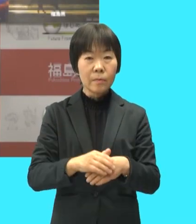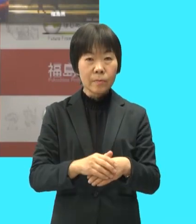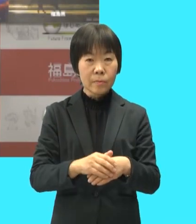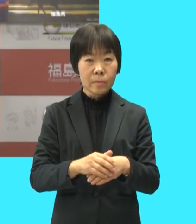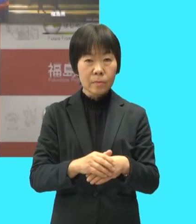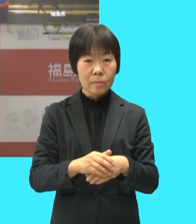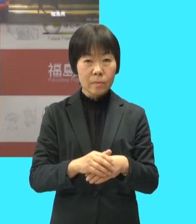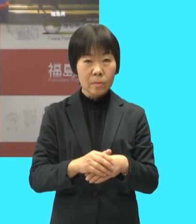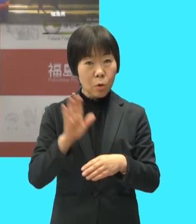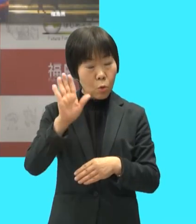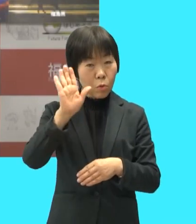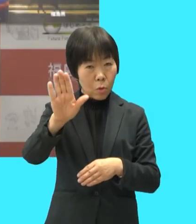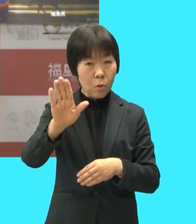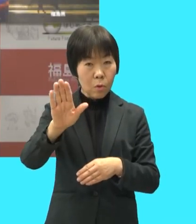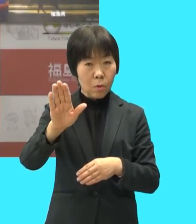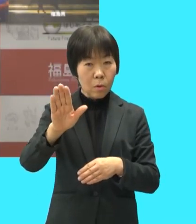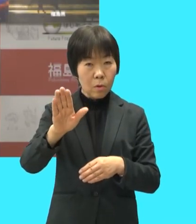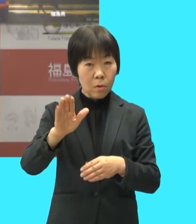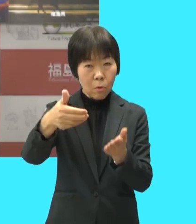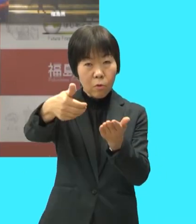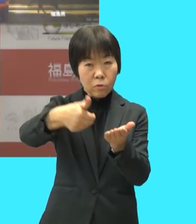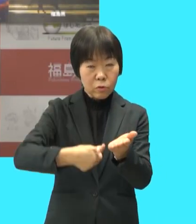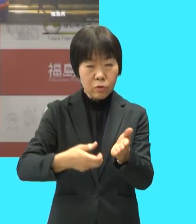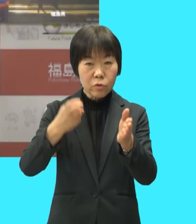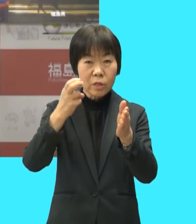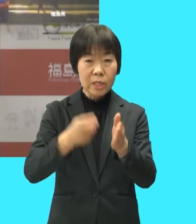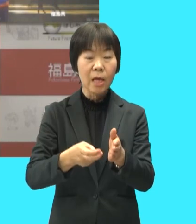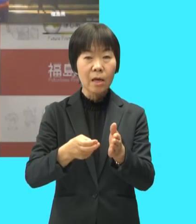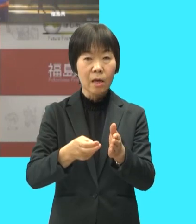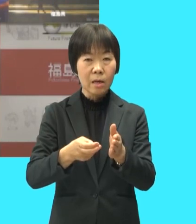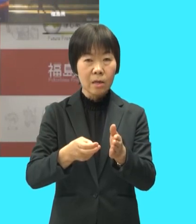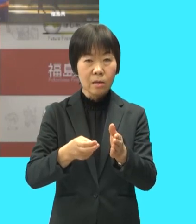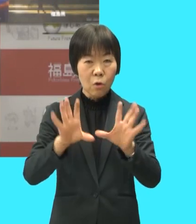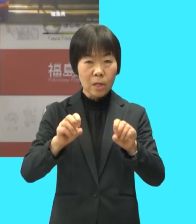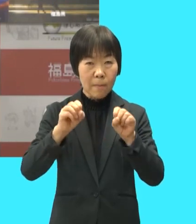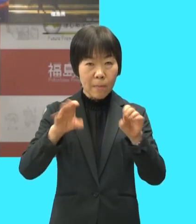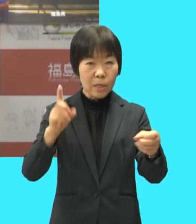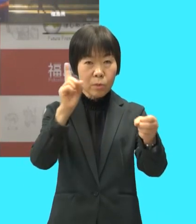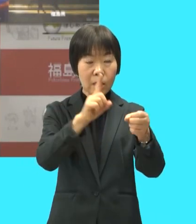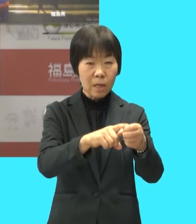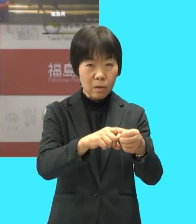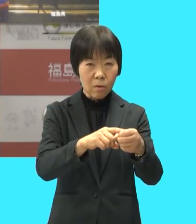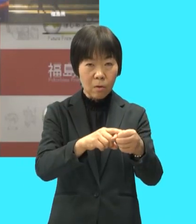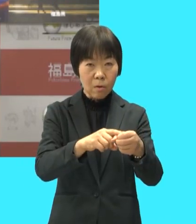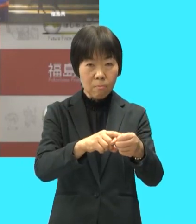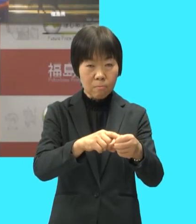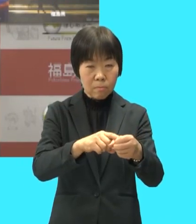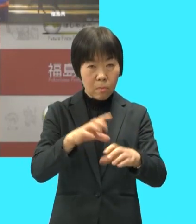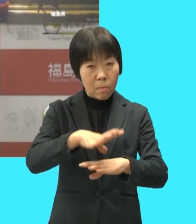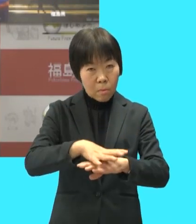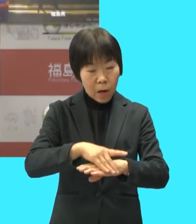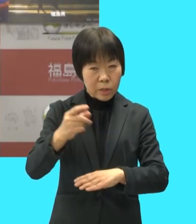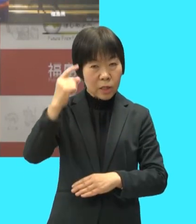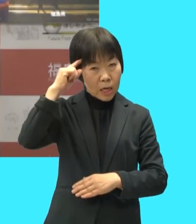ども、今後その、輸入規制の、撤廃に向けての次の一手というのはどういうところを考えていらっしゃるの